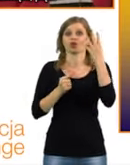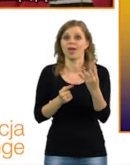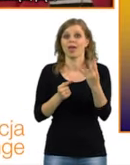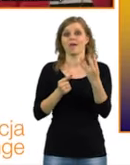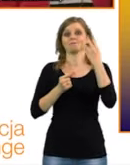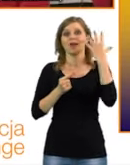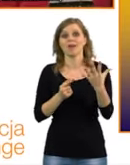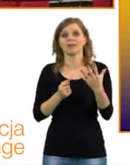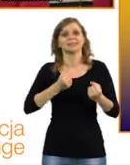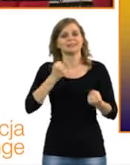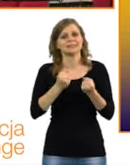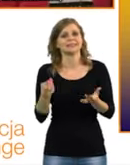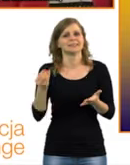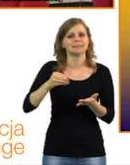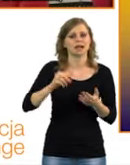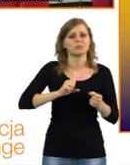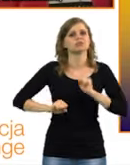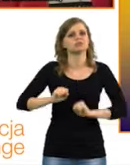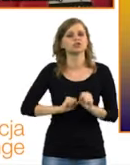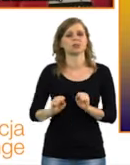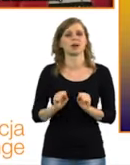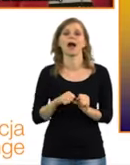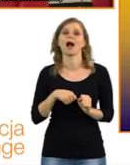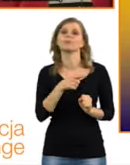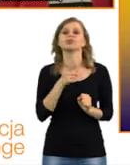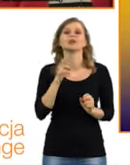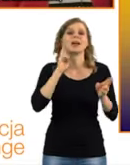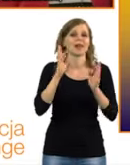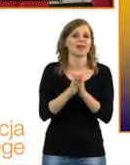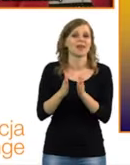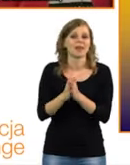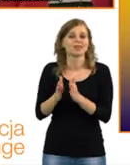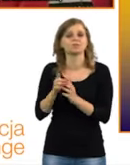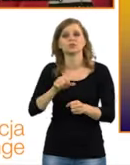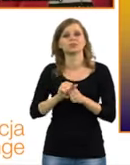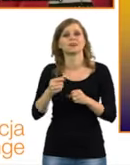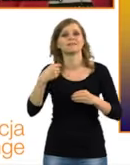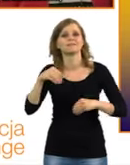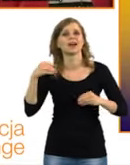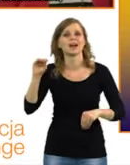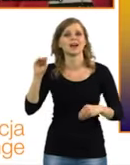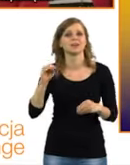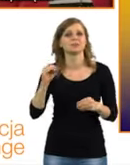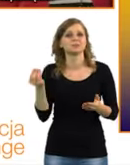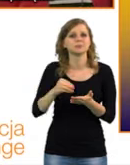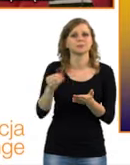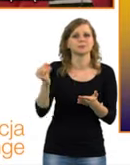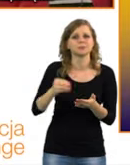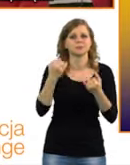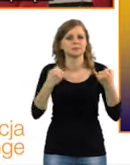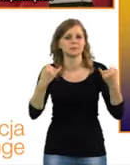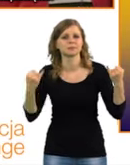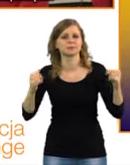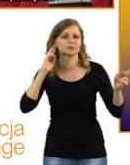dźwięki, pięć. Utrudniamy, ponieważ te dźwięki, te rytmy są coraz bardziej